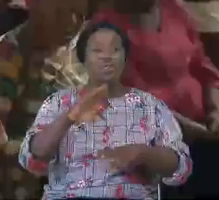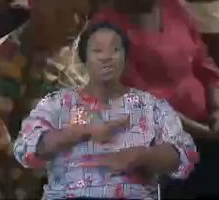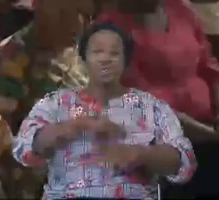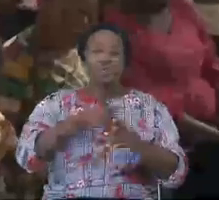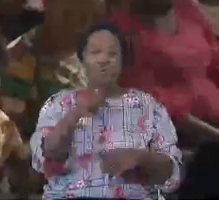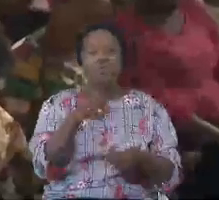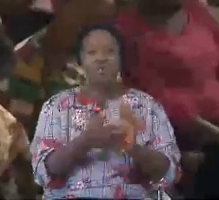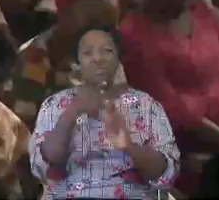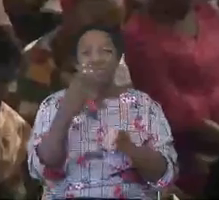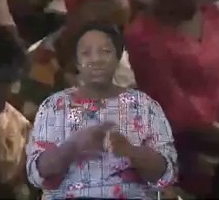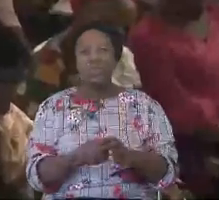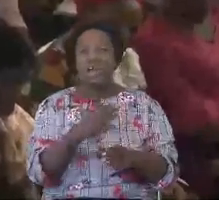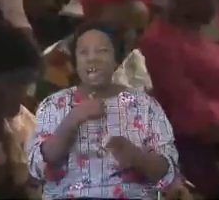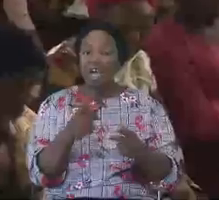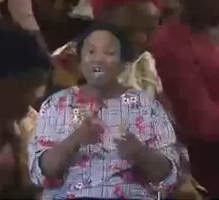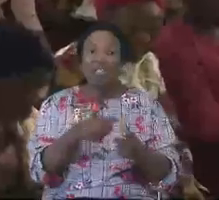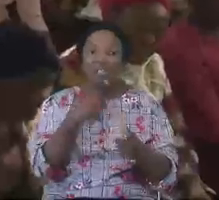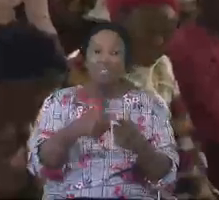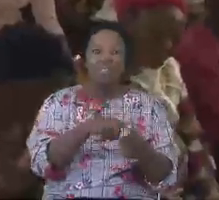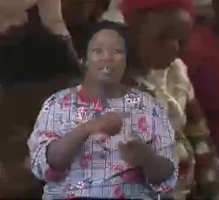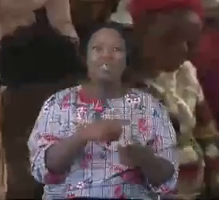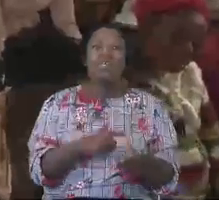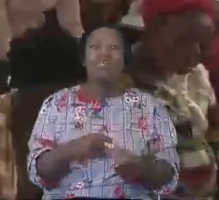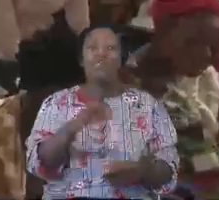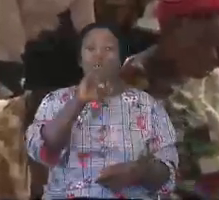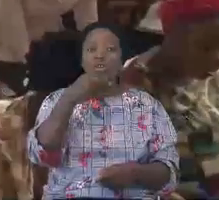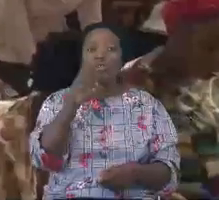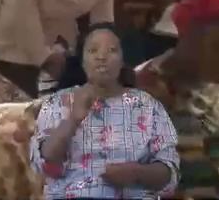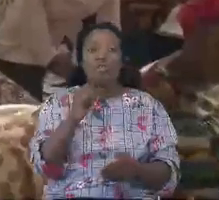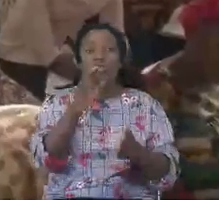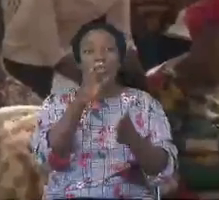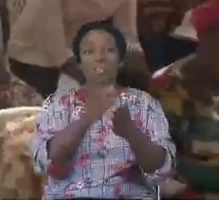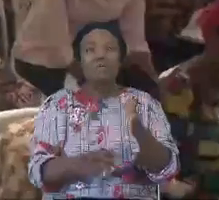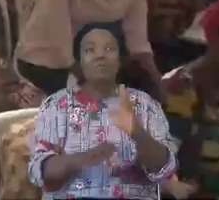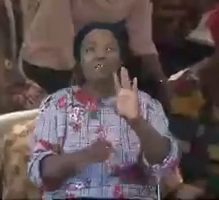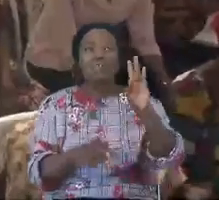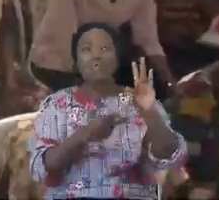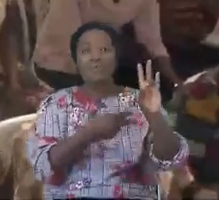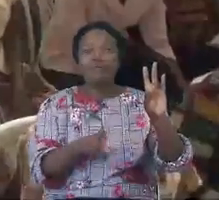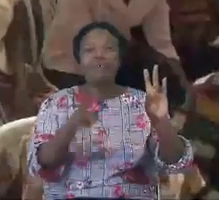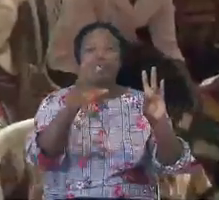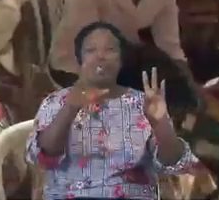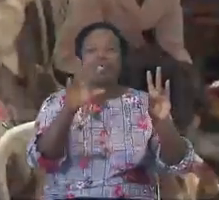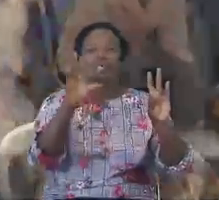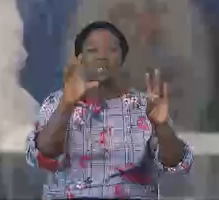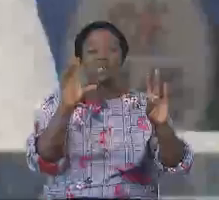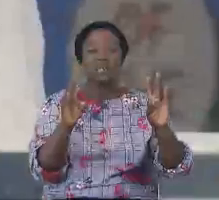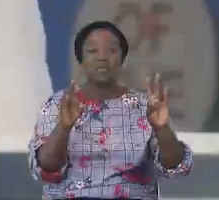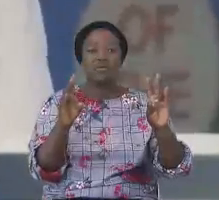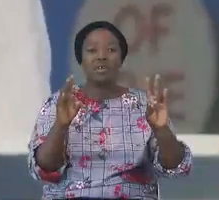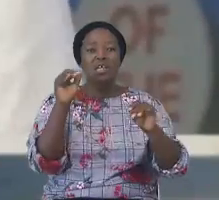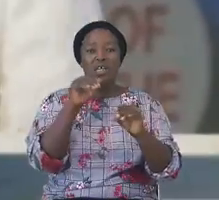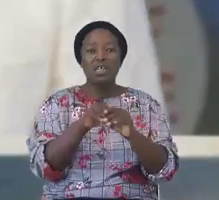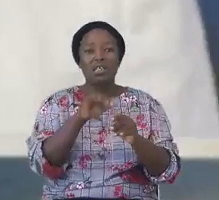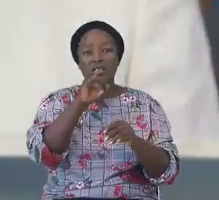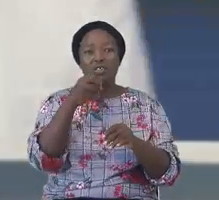de la justice, de la sainteté de cœur, de la sainteté de vie. Il va te satisfaire. Et Jean, chapitre